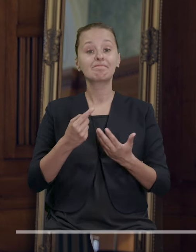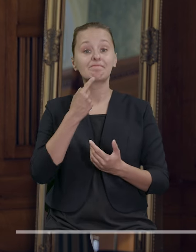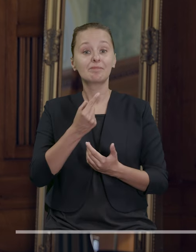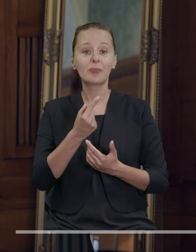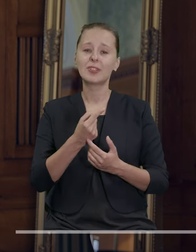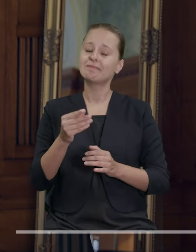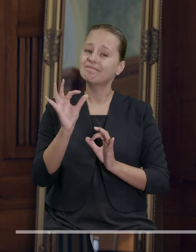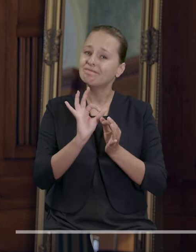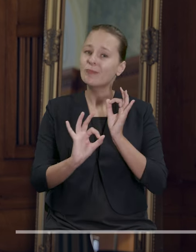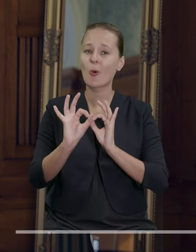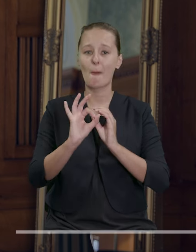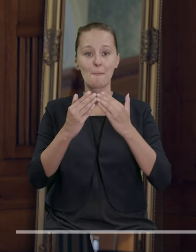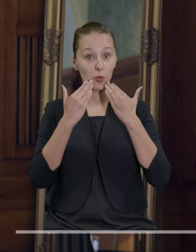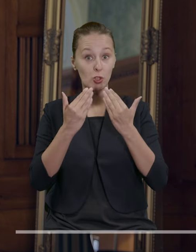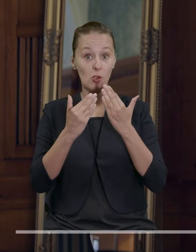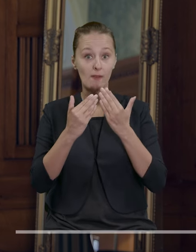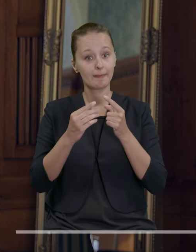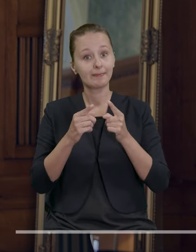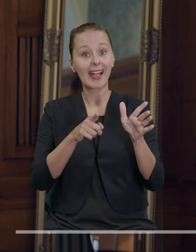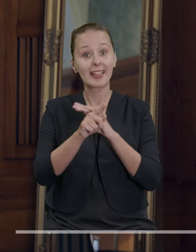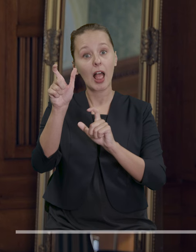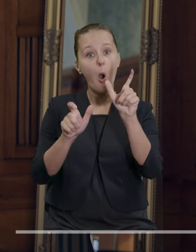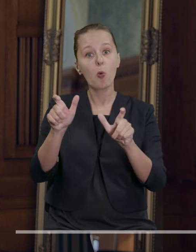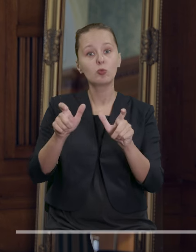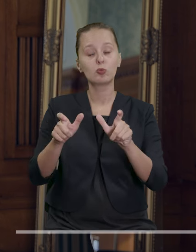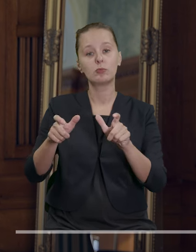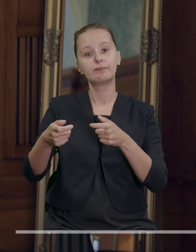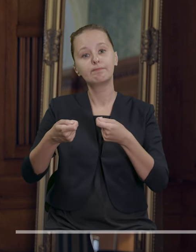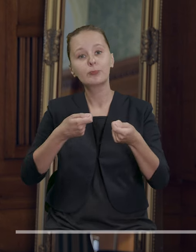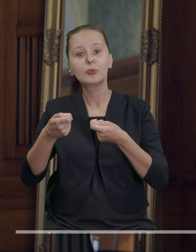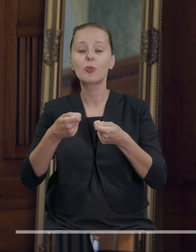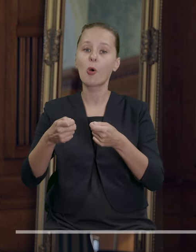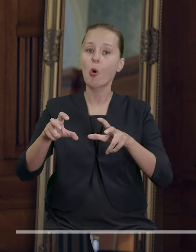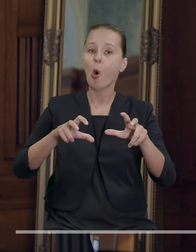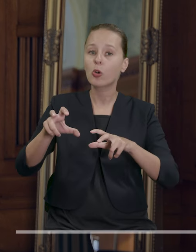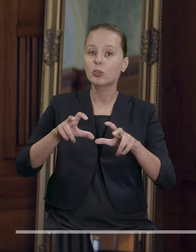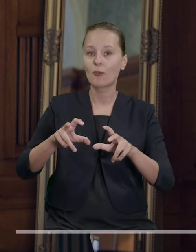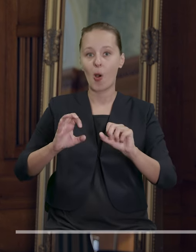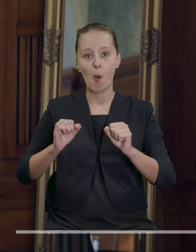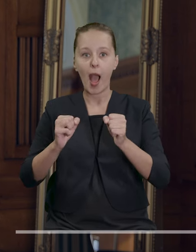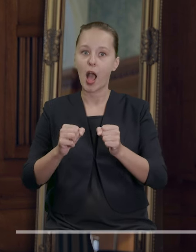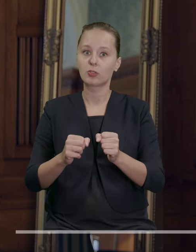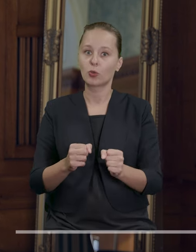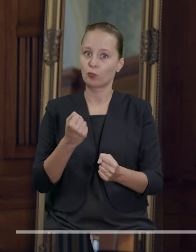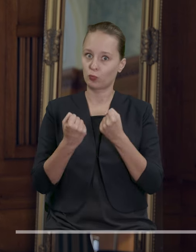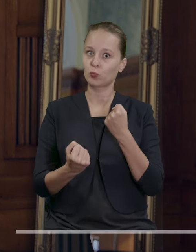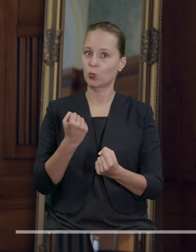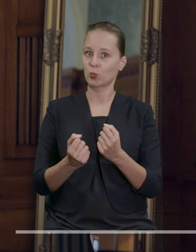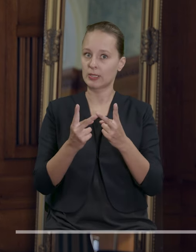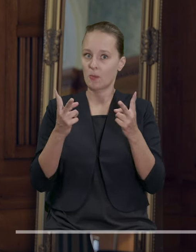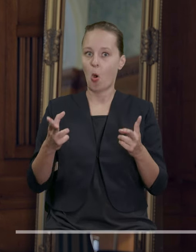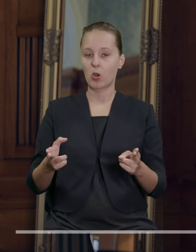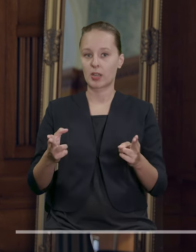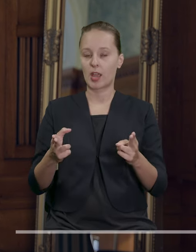że szczególne podziękowania kieruję do osób, które koordynowały tą akcją w trudnych